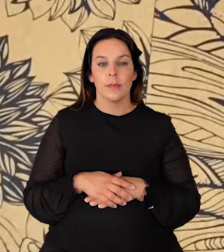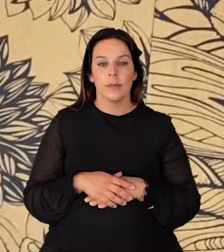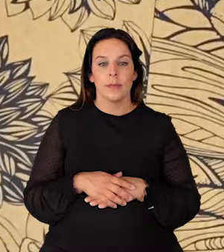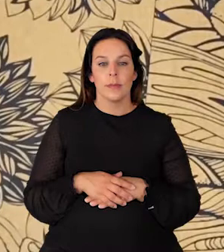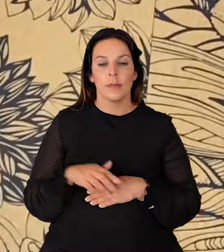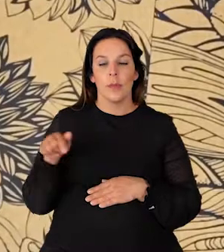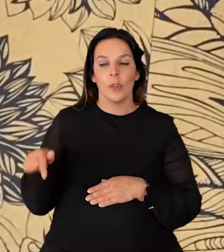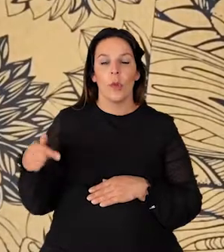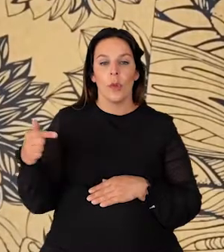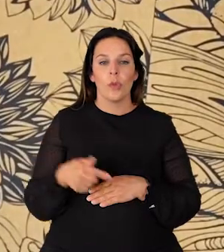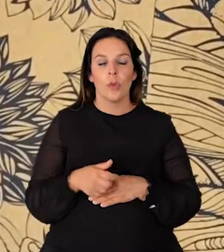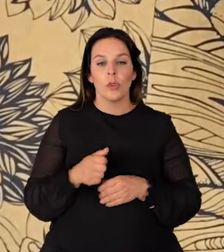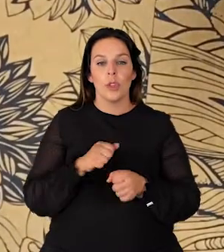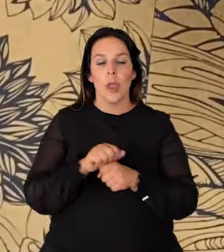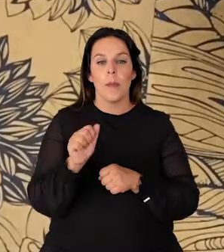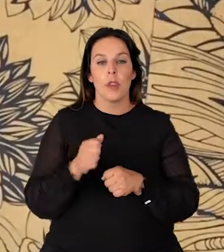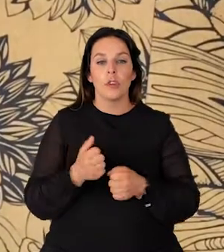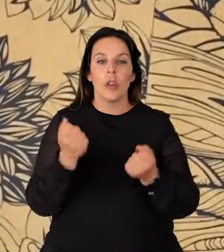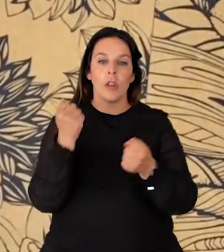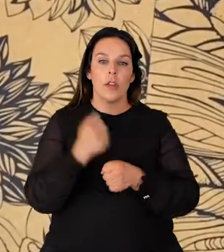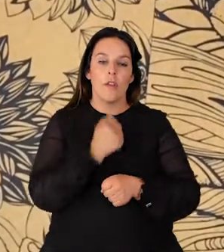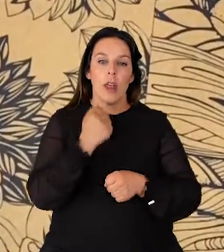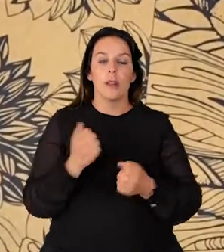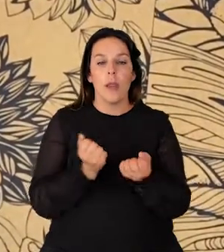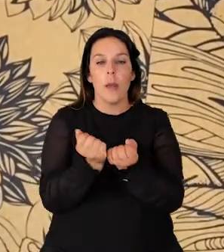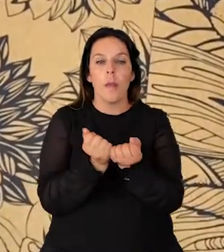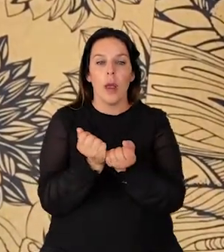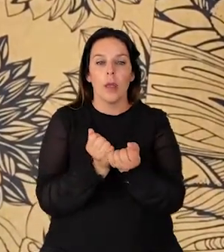To musi być raczej sztywny papier, bo on nam później będzie